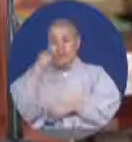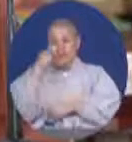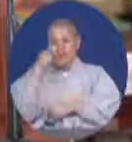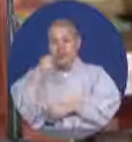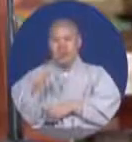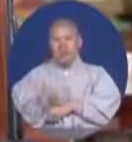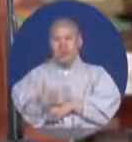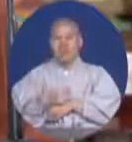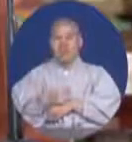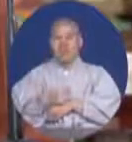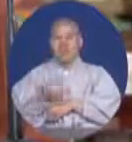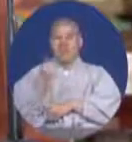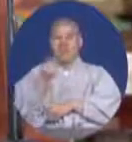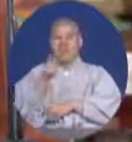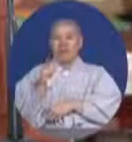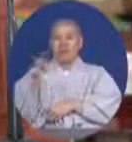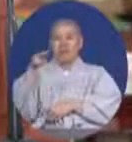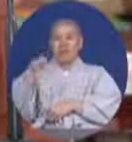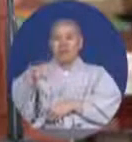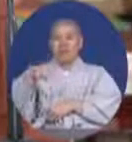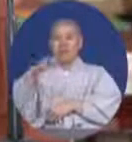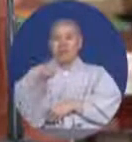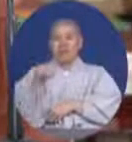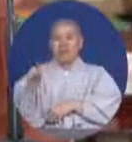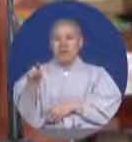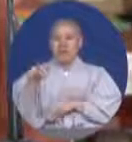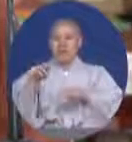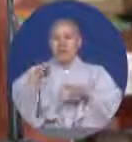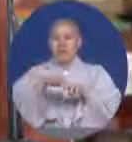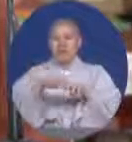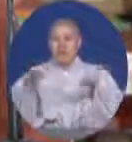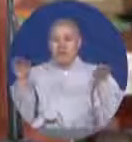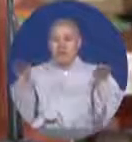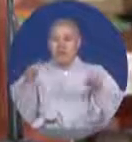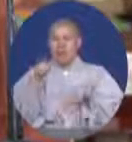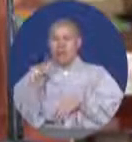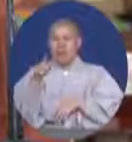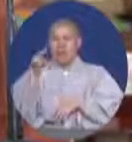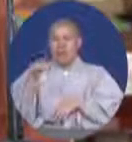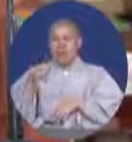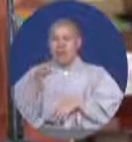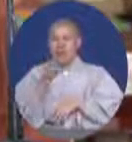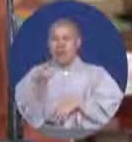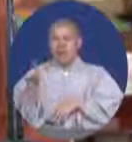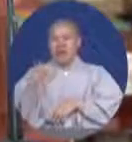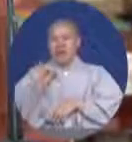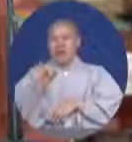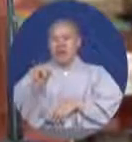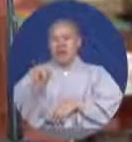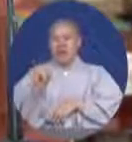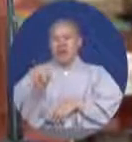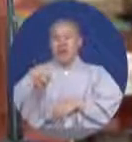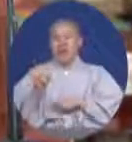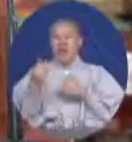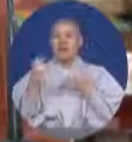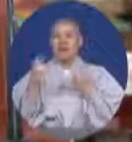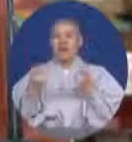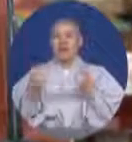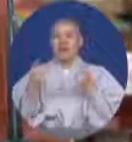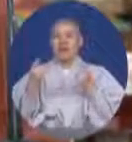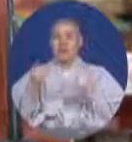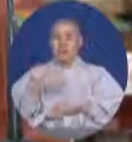말이에요. 또 허수아비. 그게 환이에요. 이 꼭두각시와 같은 나다